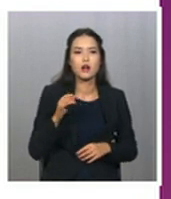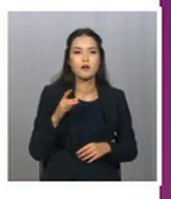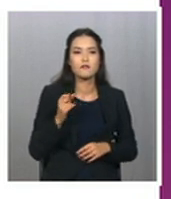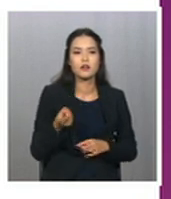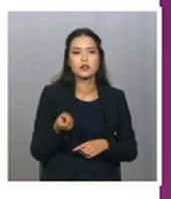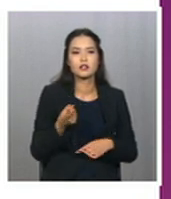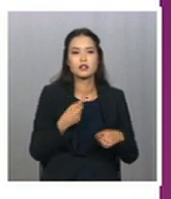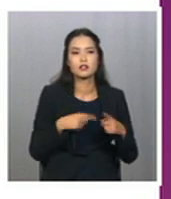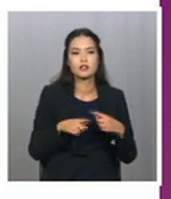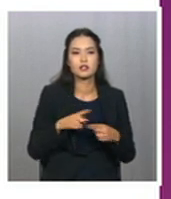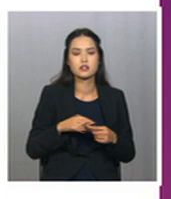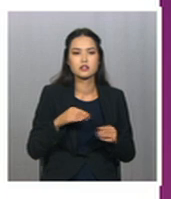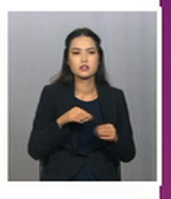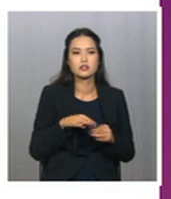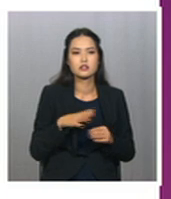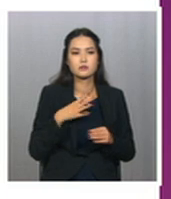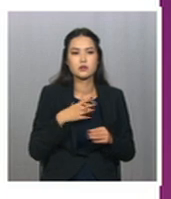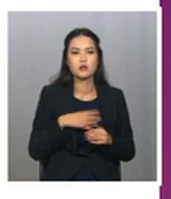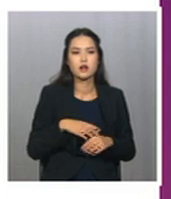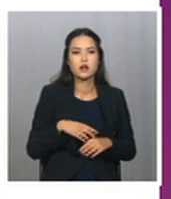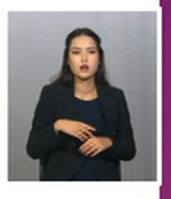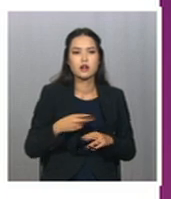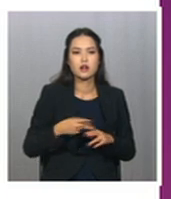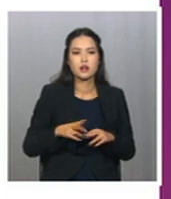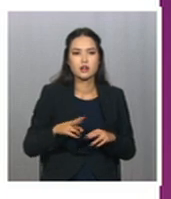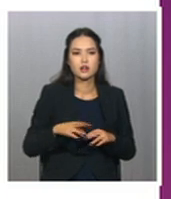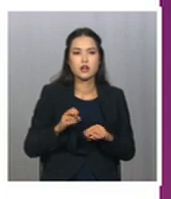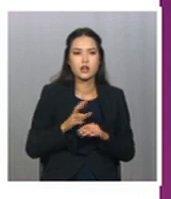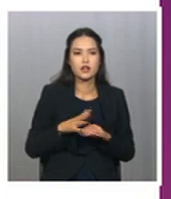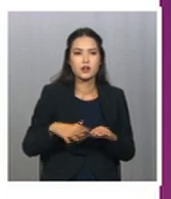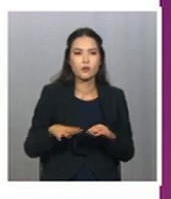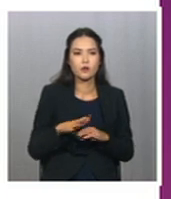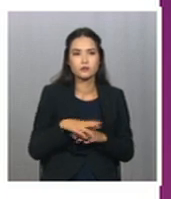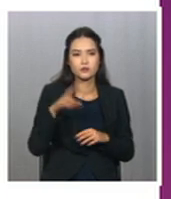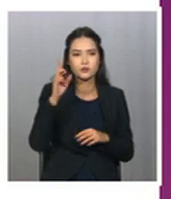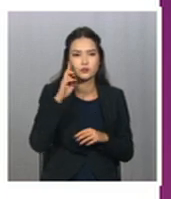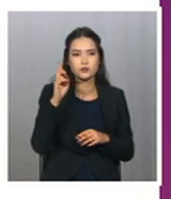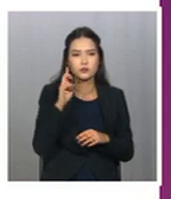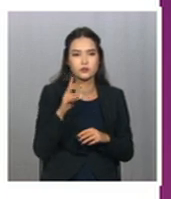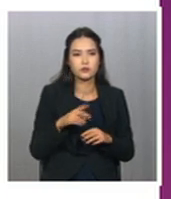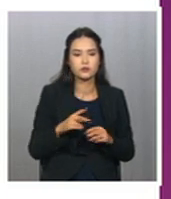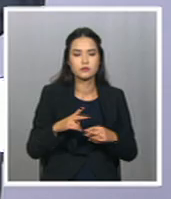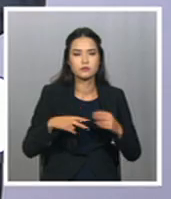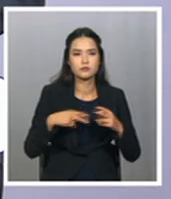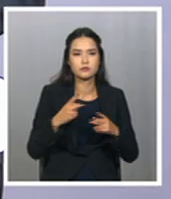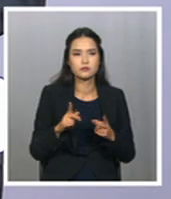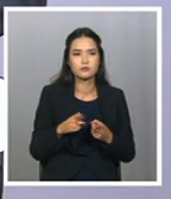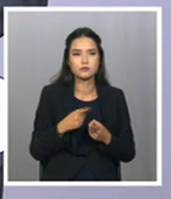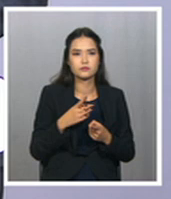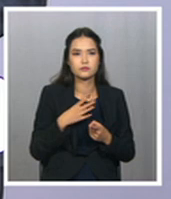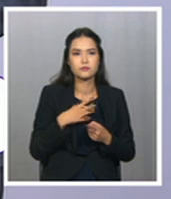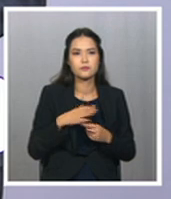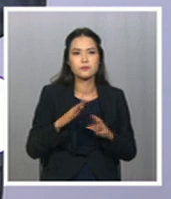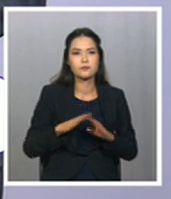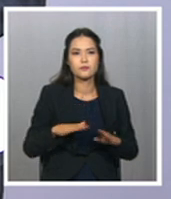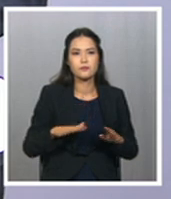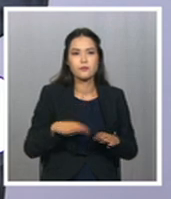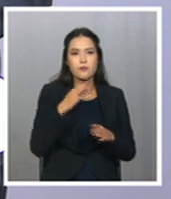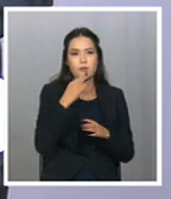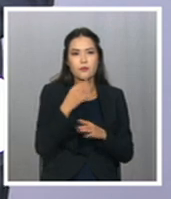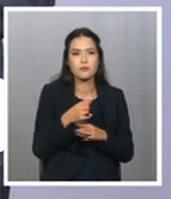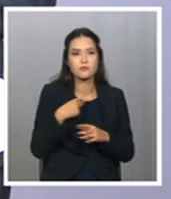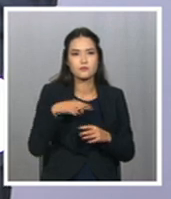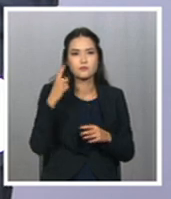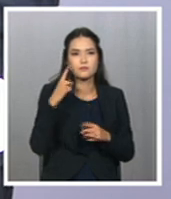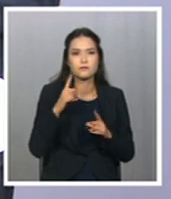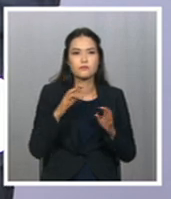тигізді. Қорытындысына келсек, Еуразияда ұлттық мемлекеттер құрылды. Оқушылар, сіздердің жауаптарыңыз дұрыс болды